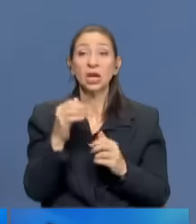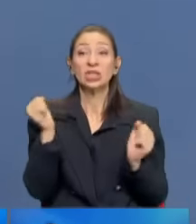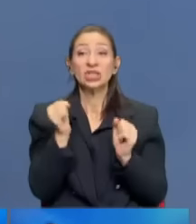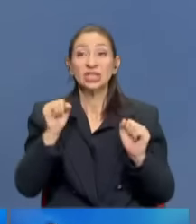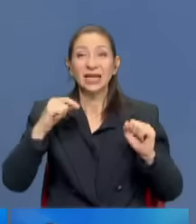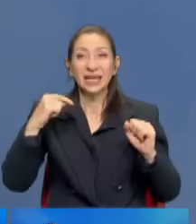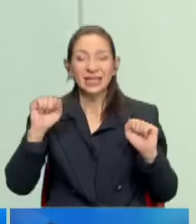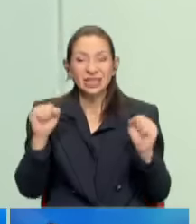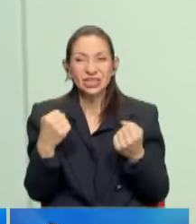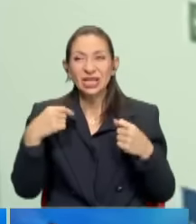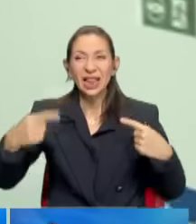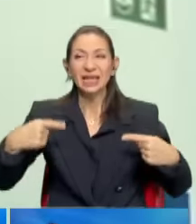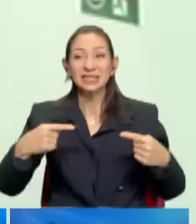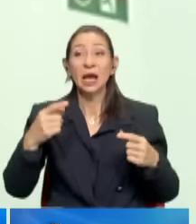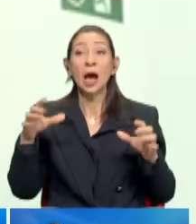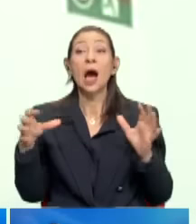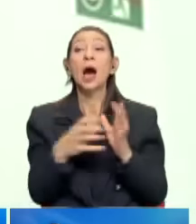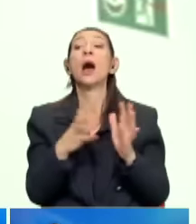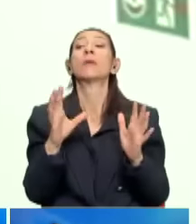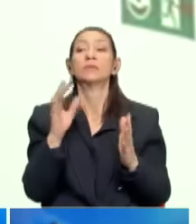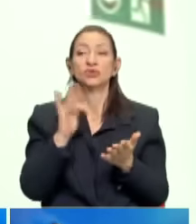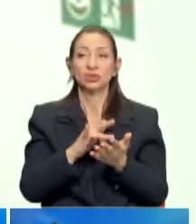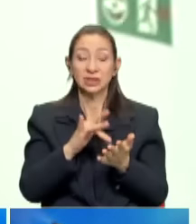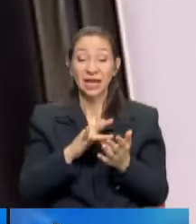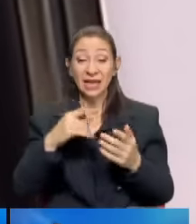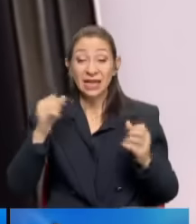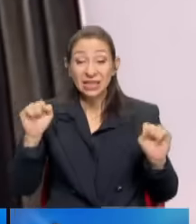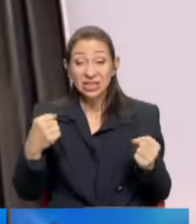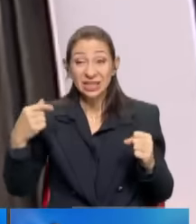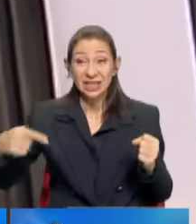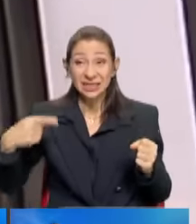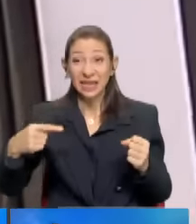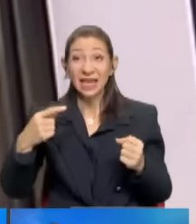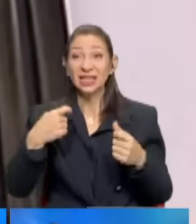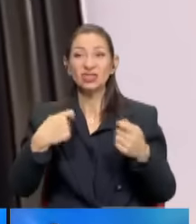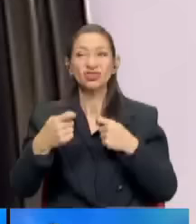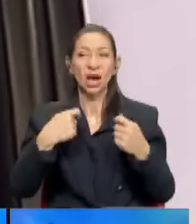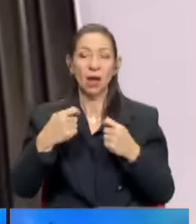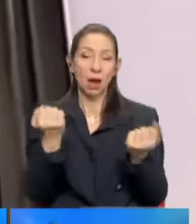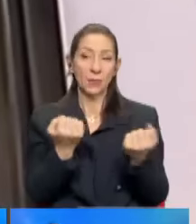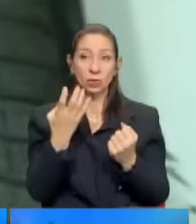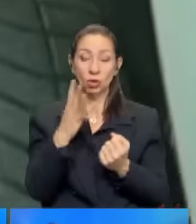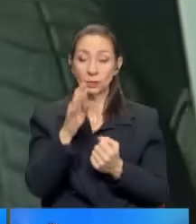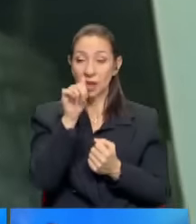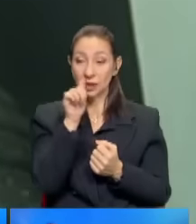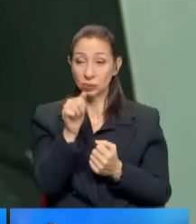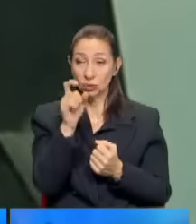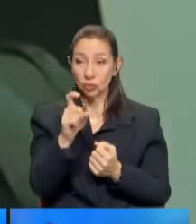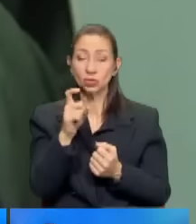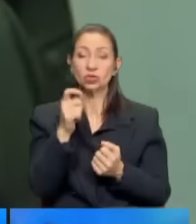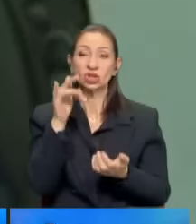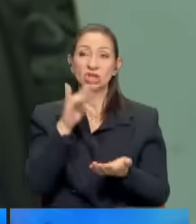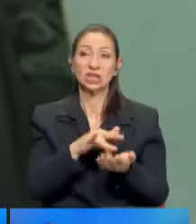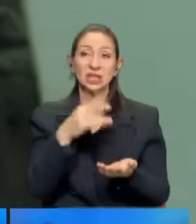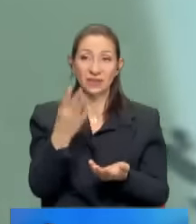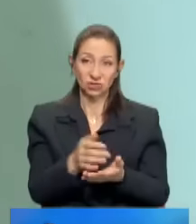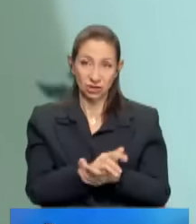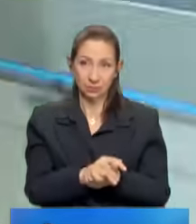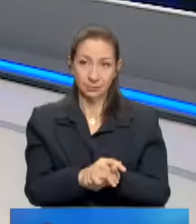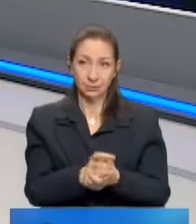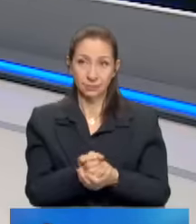lastiği takmamanın cezası da var kış lastiği takmayan ticari araçlara 4069 lira idari para cezası